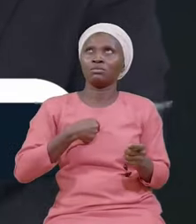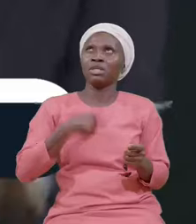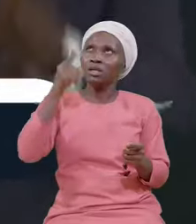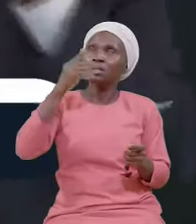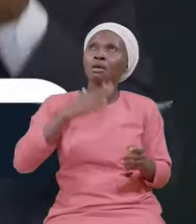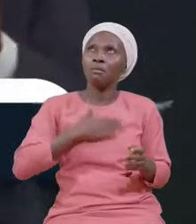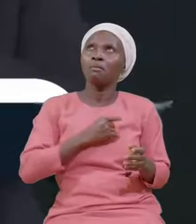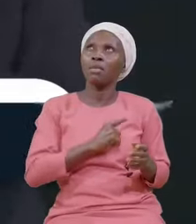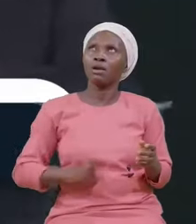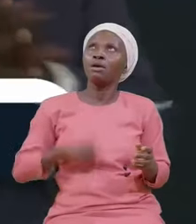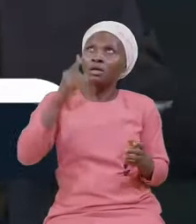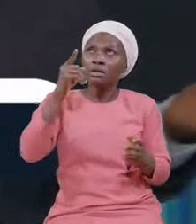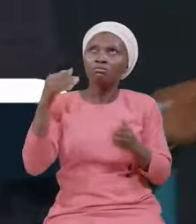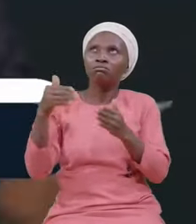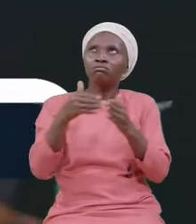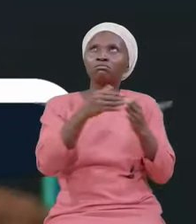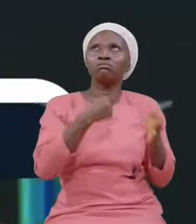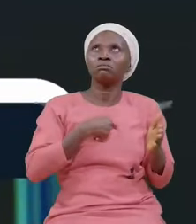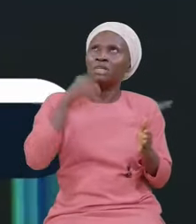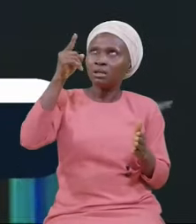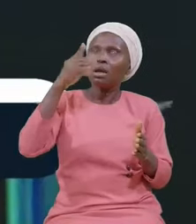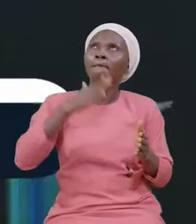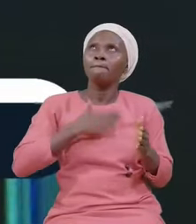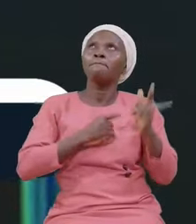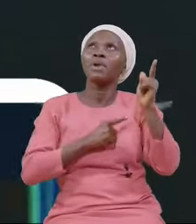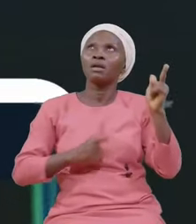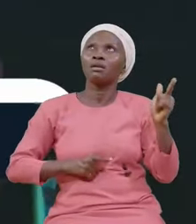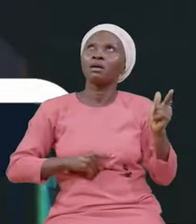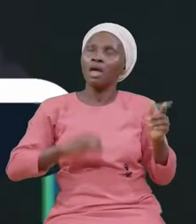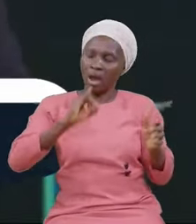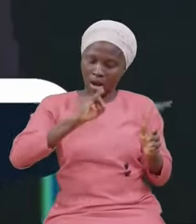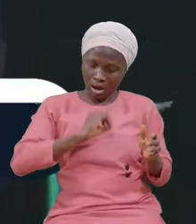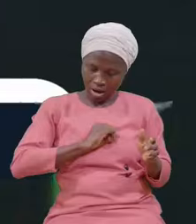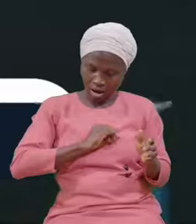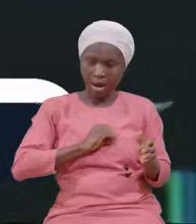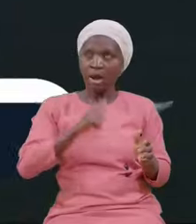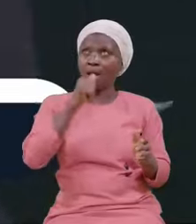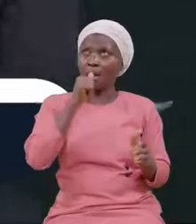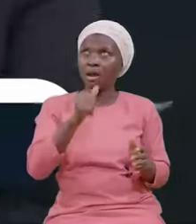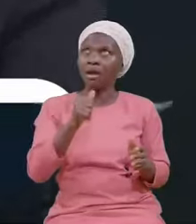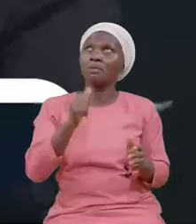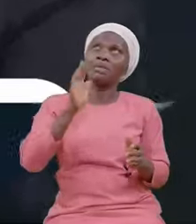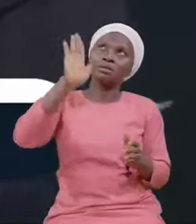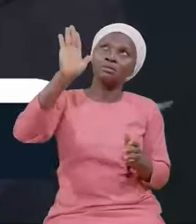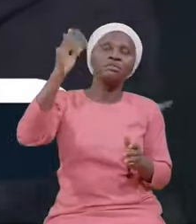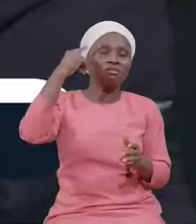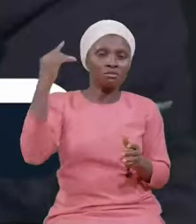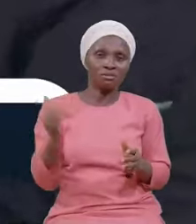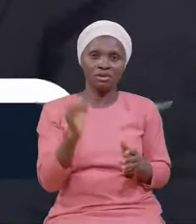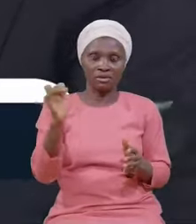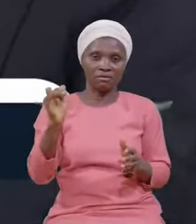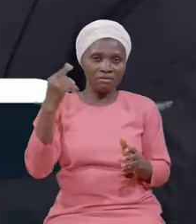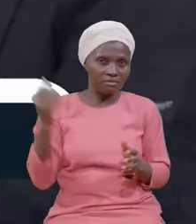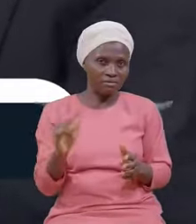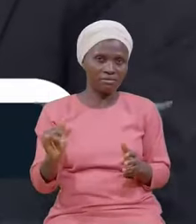Seigneur. Il dirige ma vie. Il est mon Seigneur. Je suis à lui pour toujours. Tous ceux